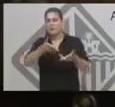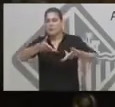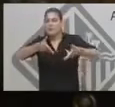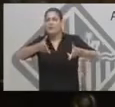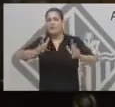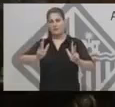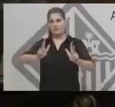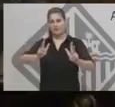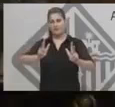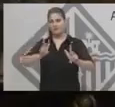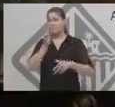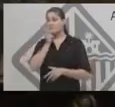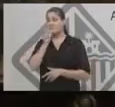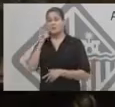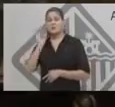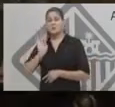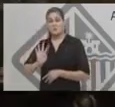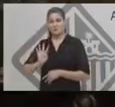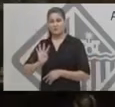que 4 paraules, no?